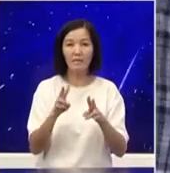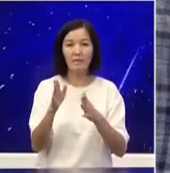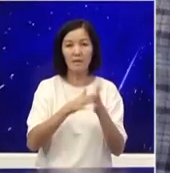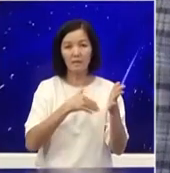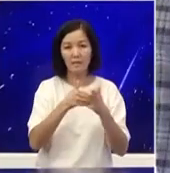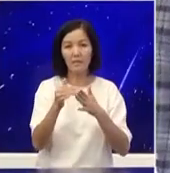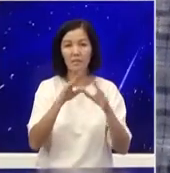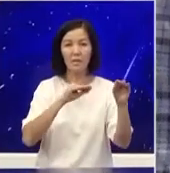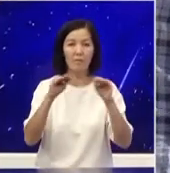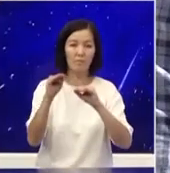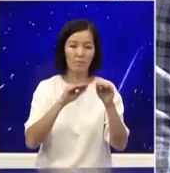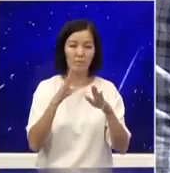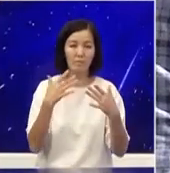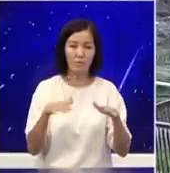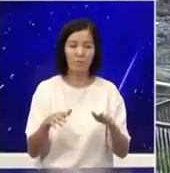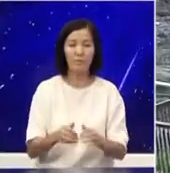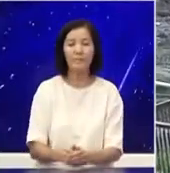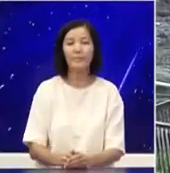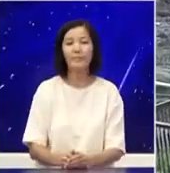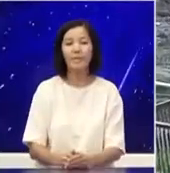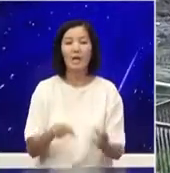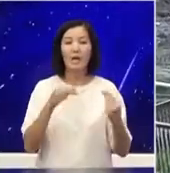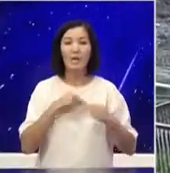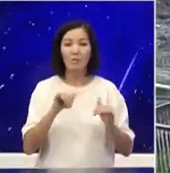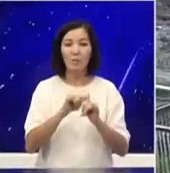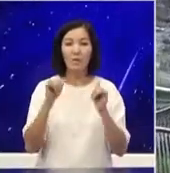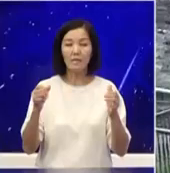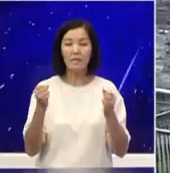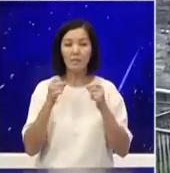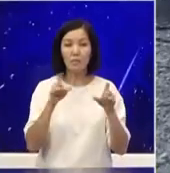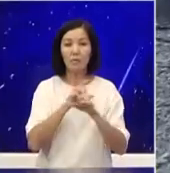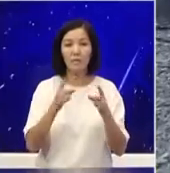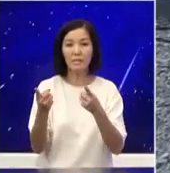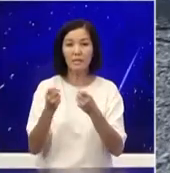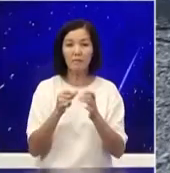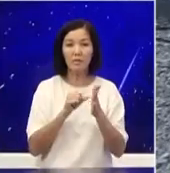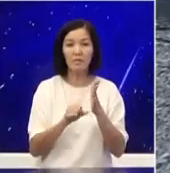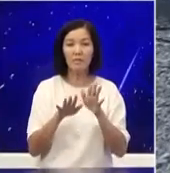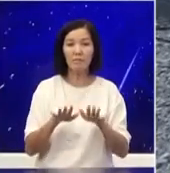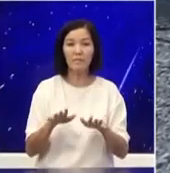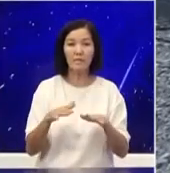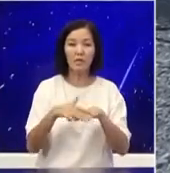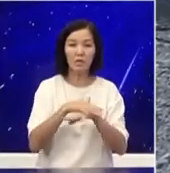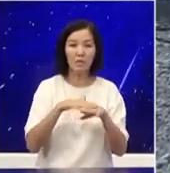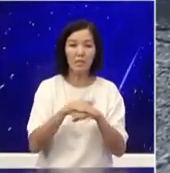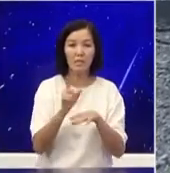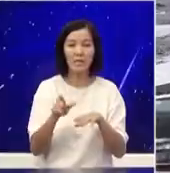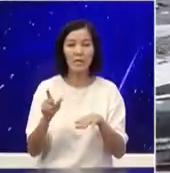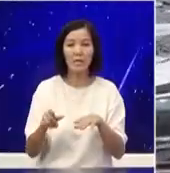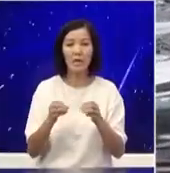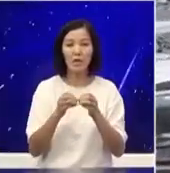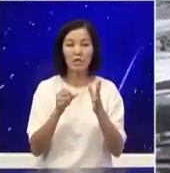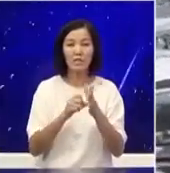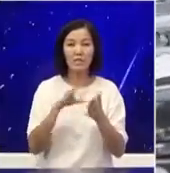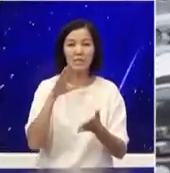и благоустройство. В работах по возведению спорткомплекса задействовано 60 местных жителей, 16 из которых трудоустроены